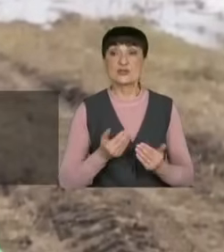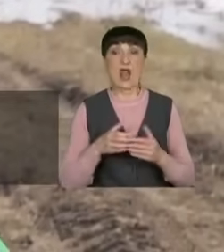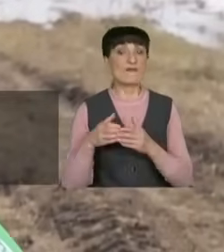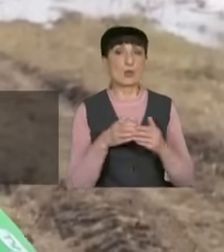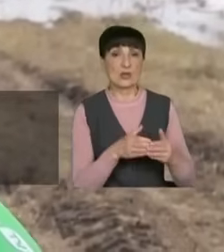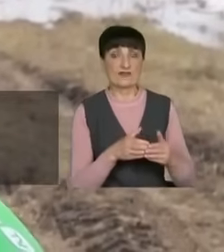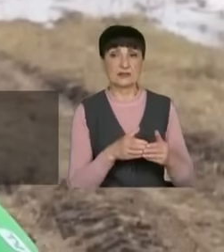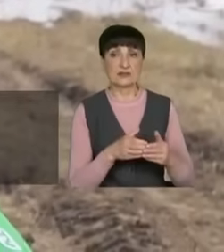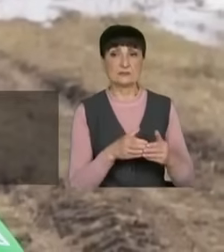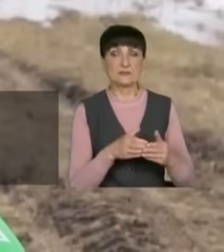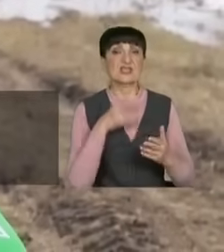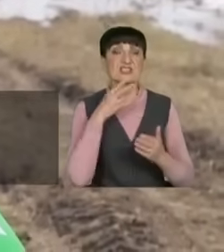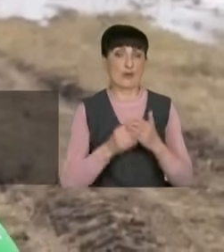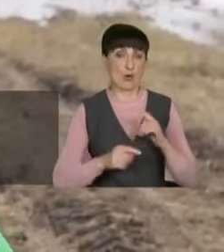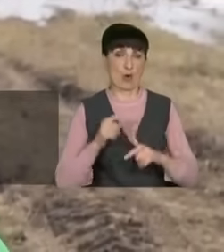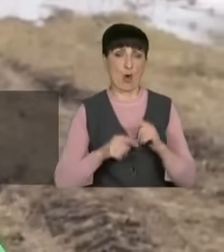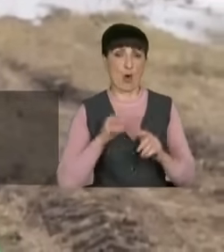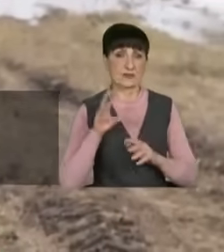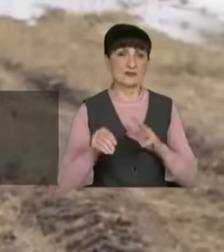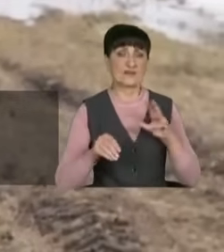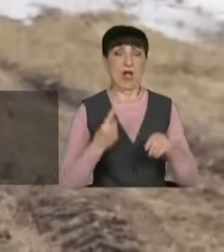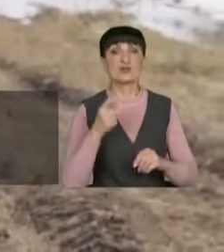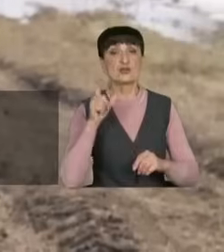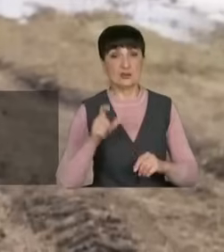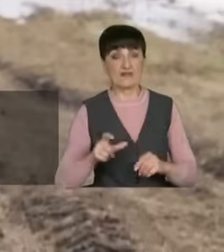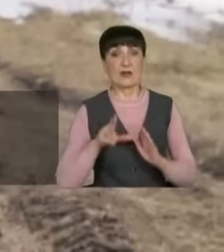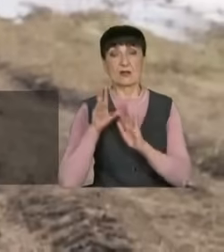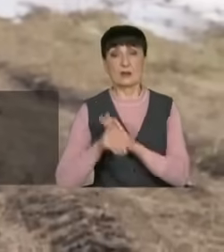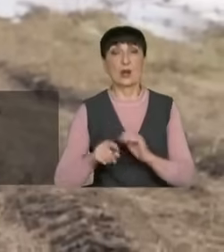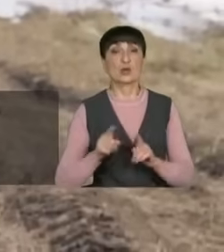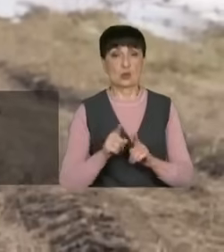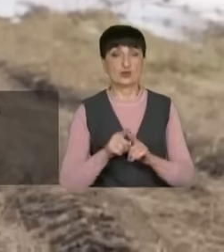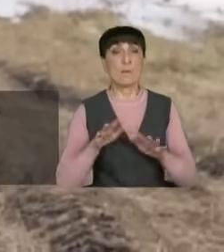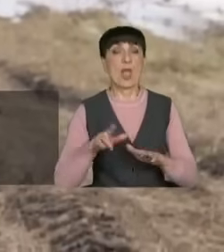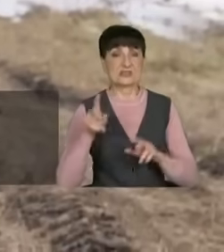эвакуированы к своим родственникам. Один человек эвакуирован тоже в пункт